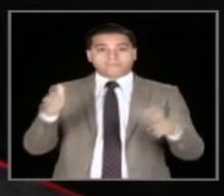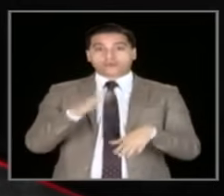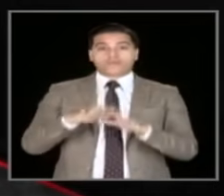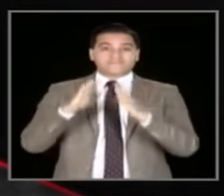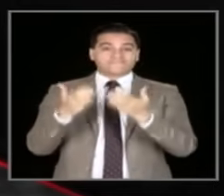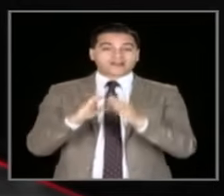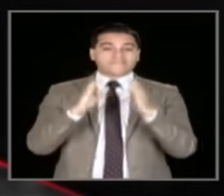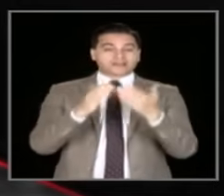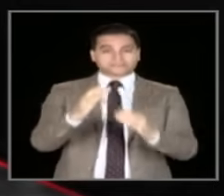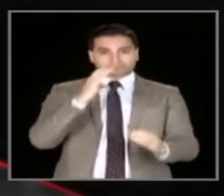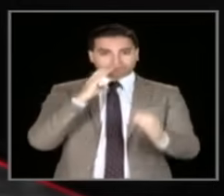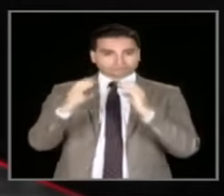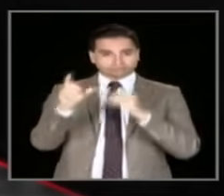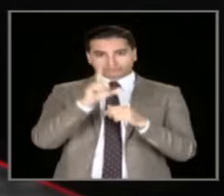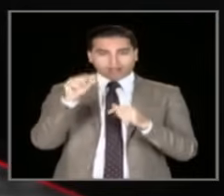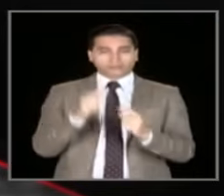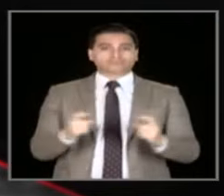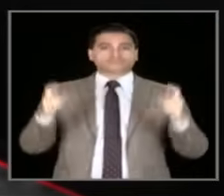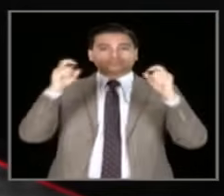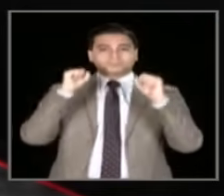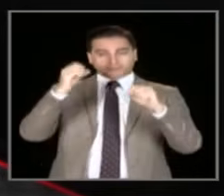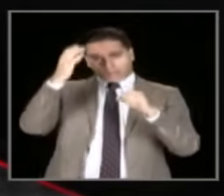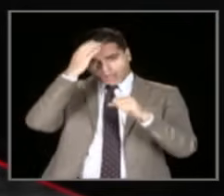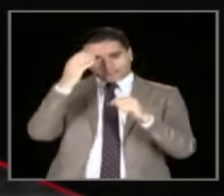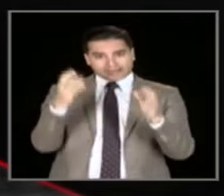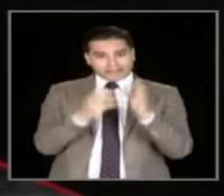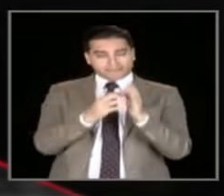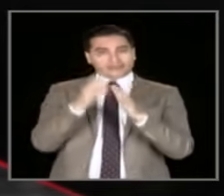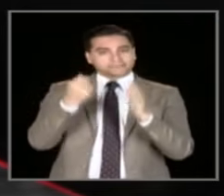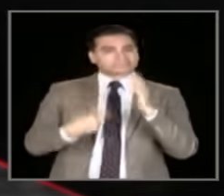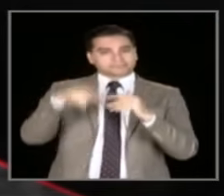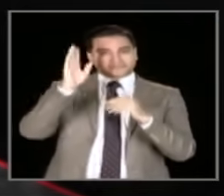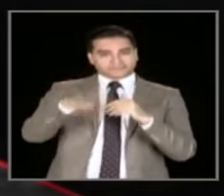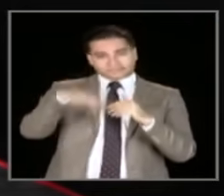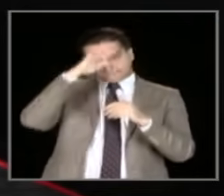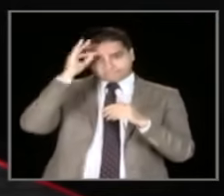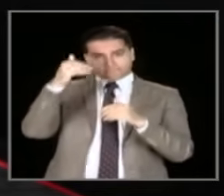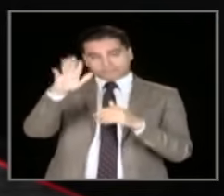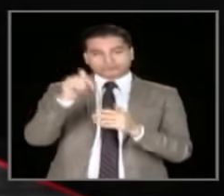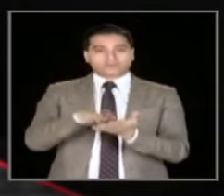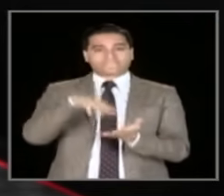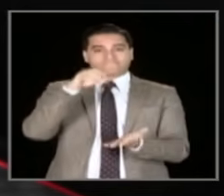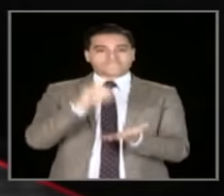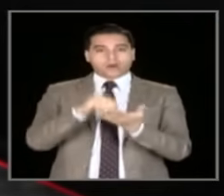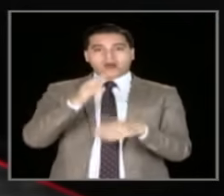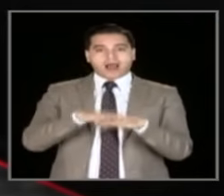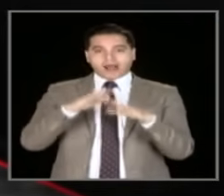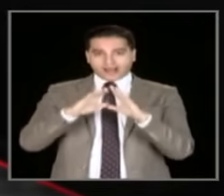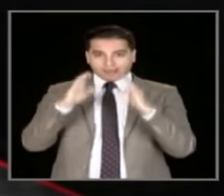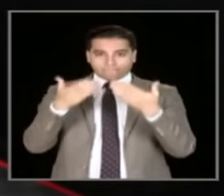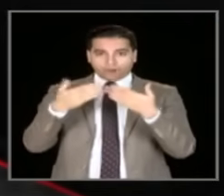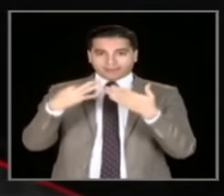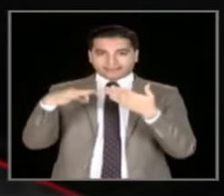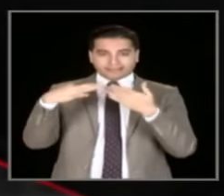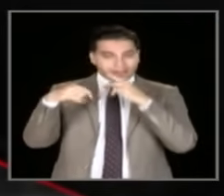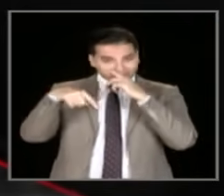المكسب الأكبر إن كل إجابة صحيحة من طلاب بطولة العباقرة جامعات هتساوي مبلغ نقدي. في المربع